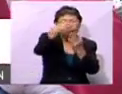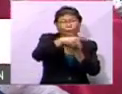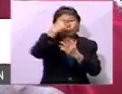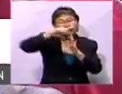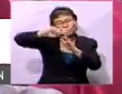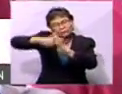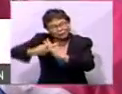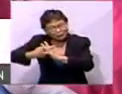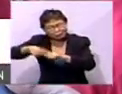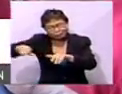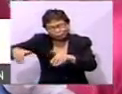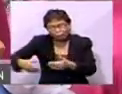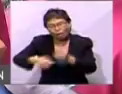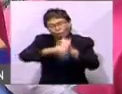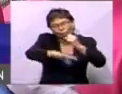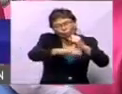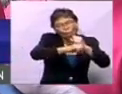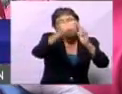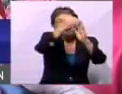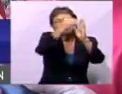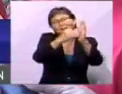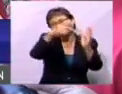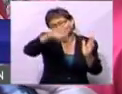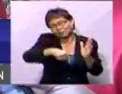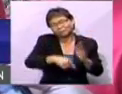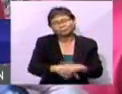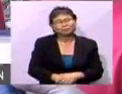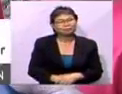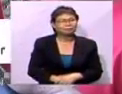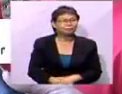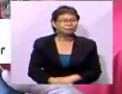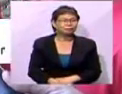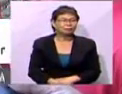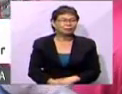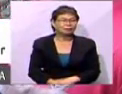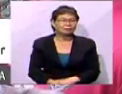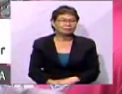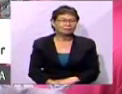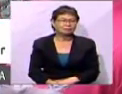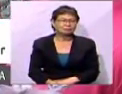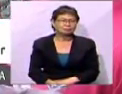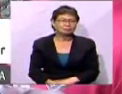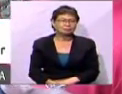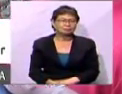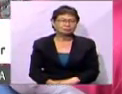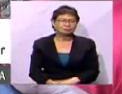untuk mempromosikan acara ini bagi